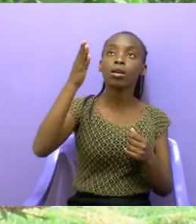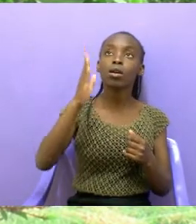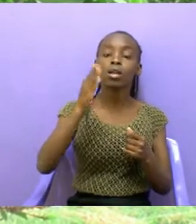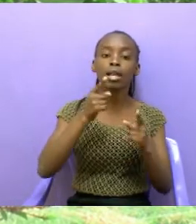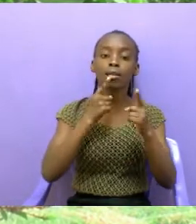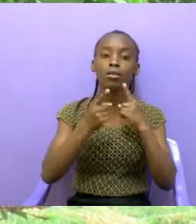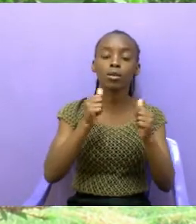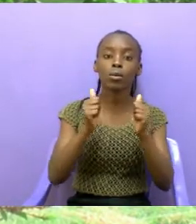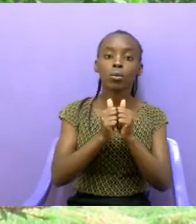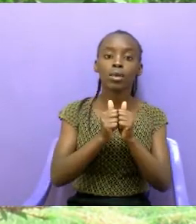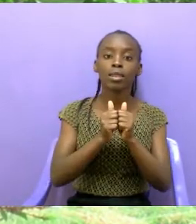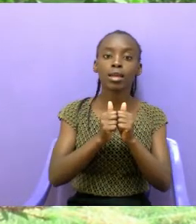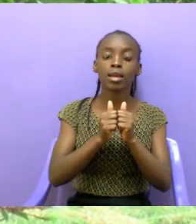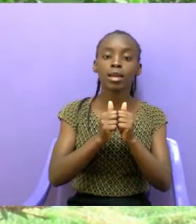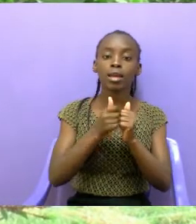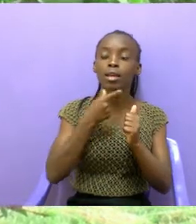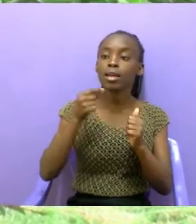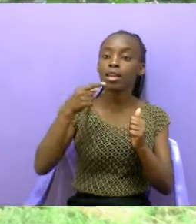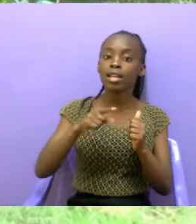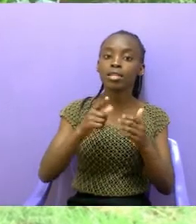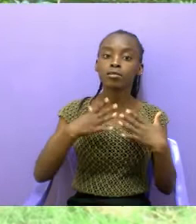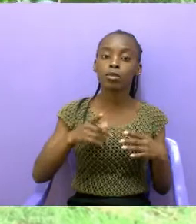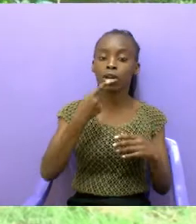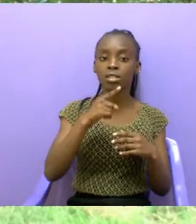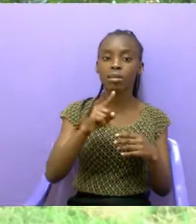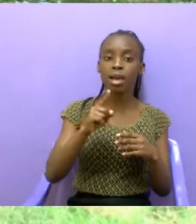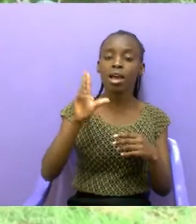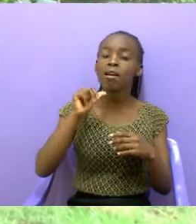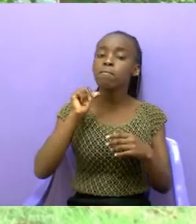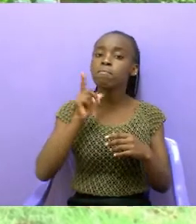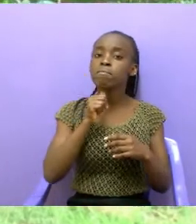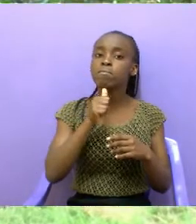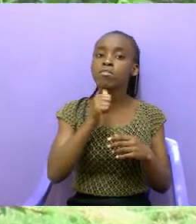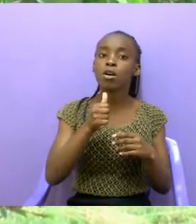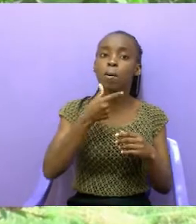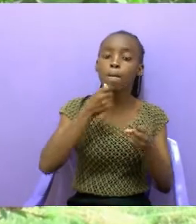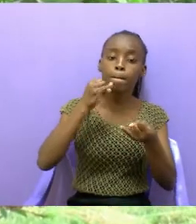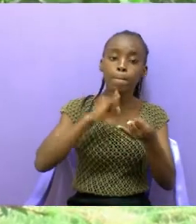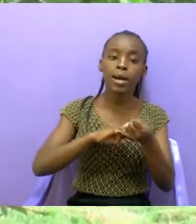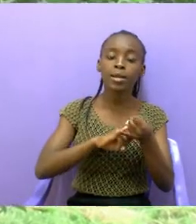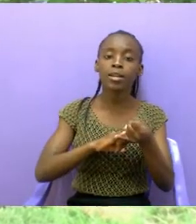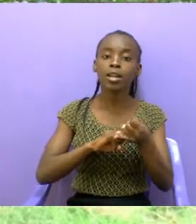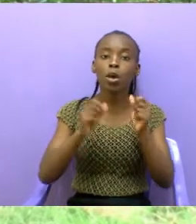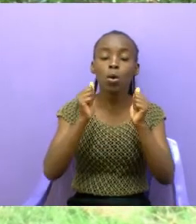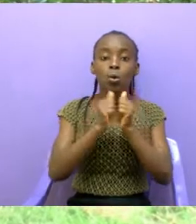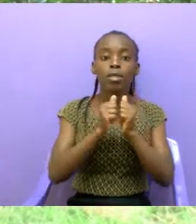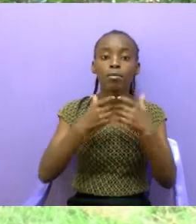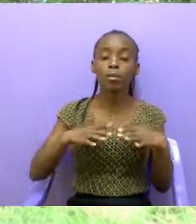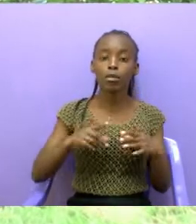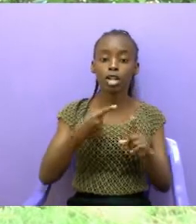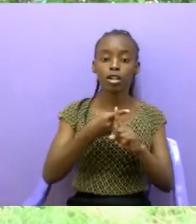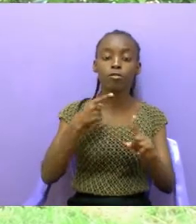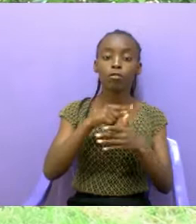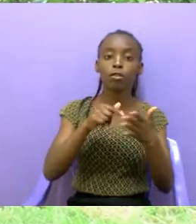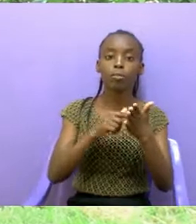akasema msioe kutoka katika jamii hii ama mkaoa jamii ya watu wa aina fulani. Lakini